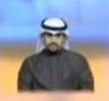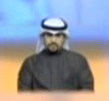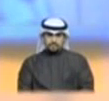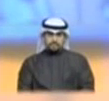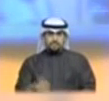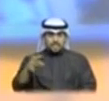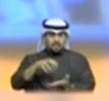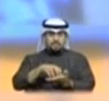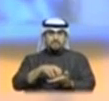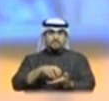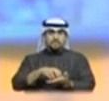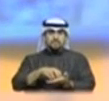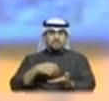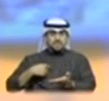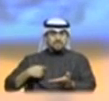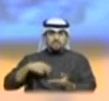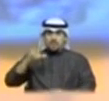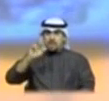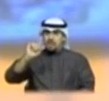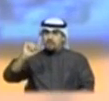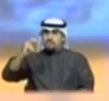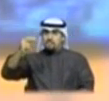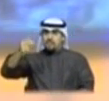قامت دار المعارف المصرية بمناسبة مرور